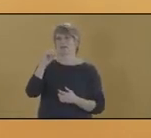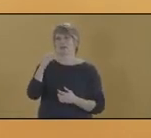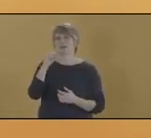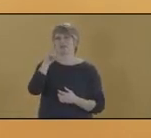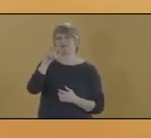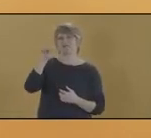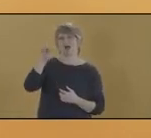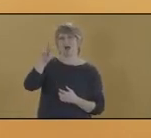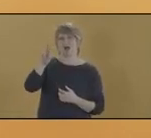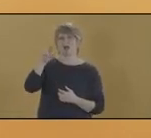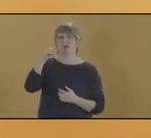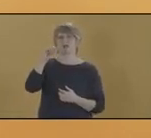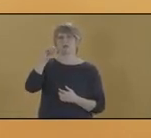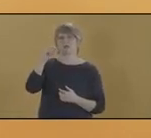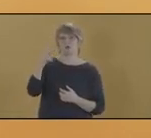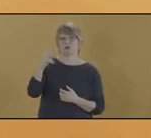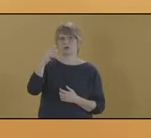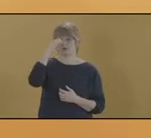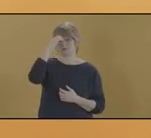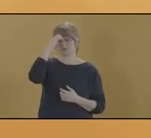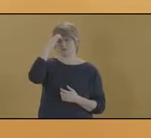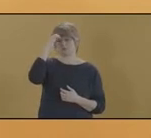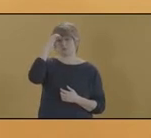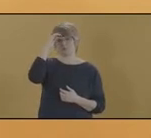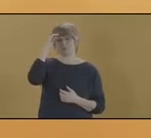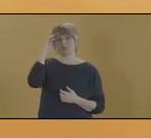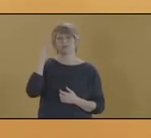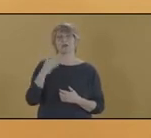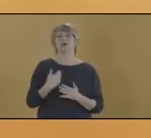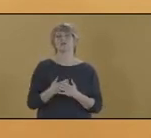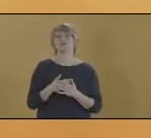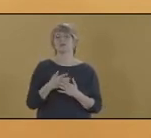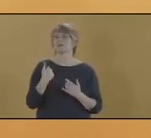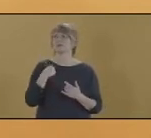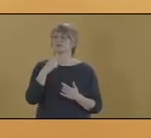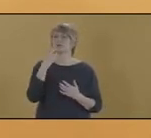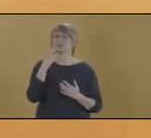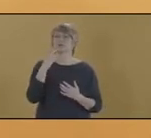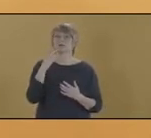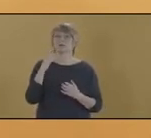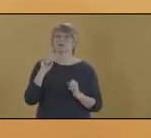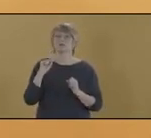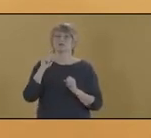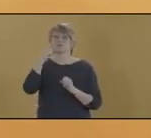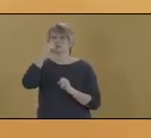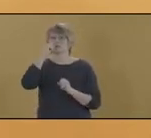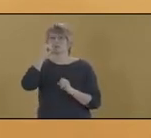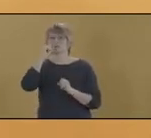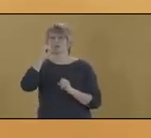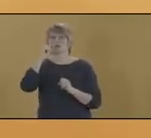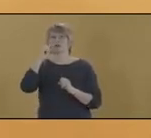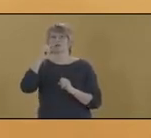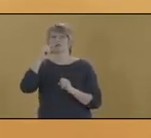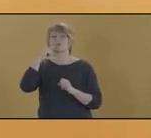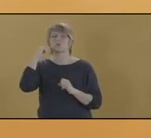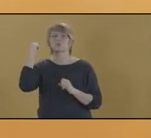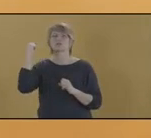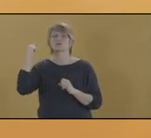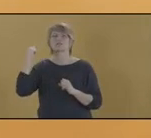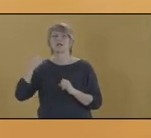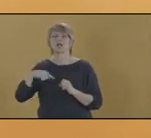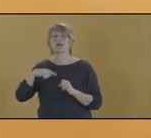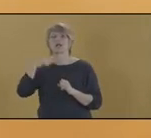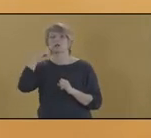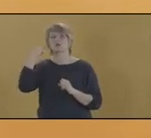sagen, was ich sehr faszinierend fand, ist, dass TikTok beispielsweise die Mobilmachung Russlands Anfang 2021 ganz